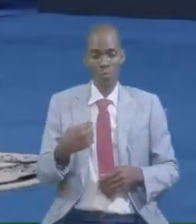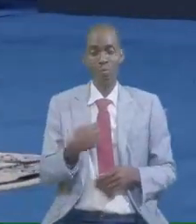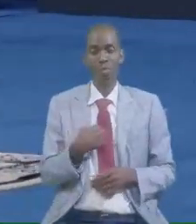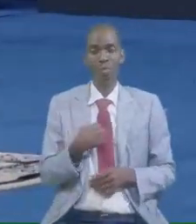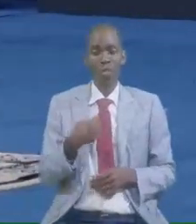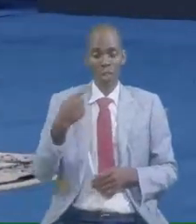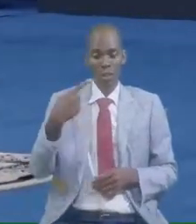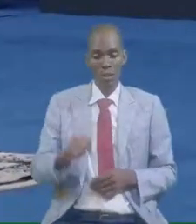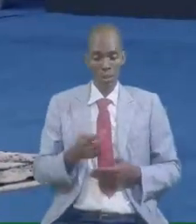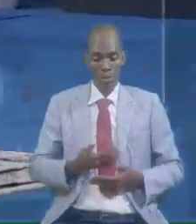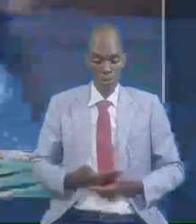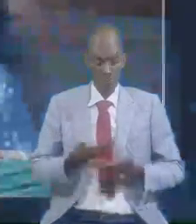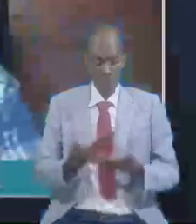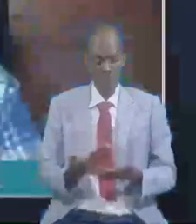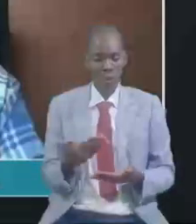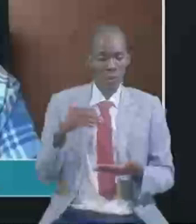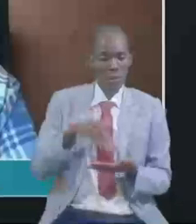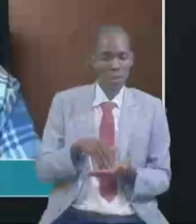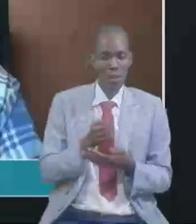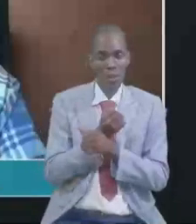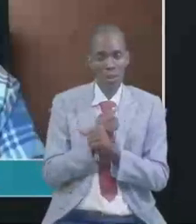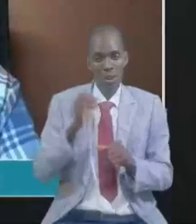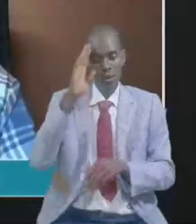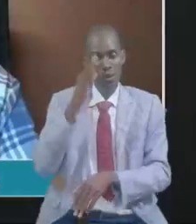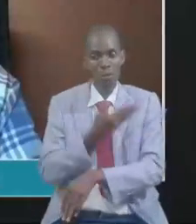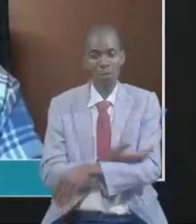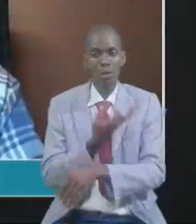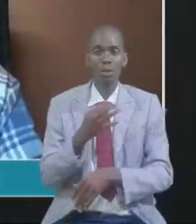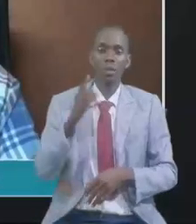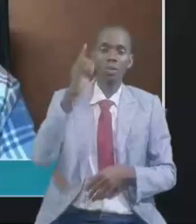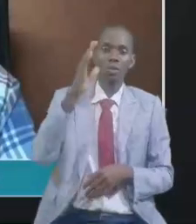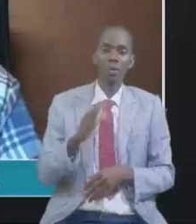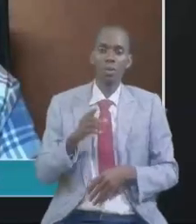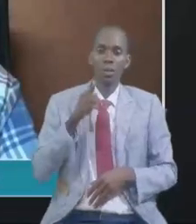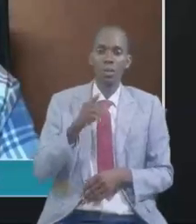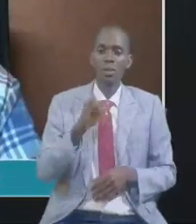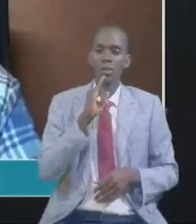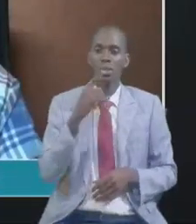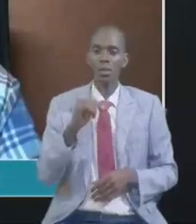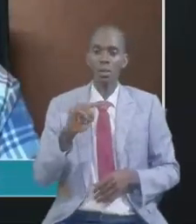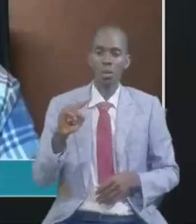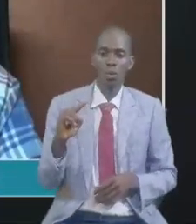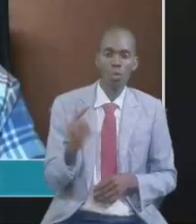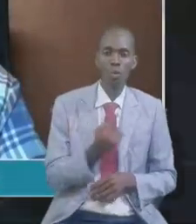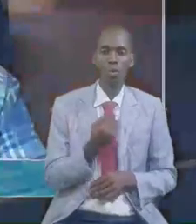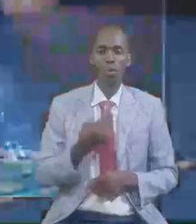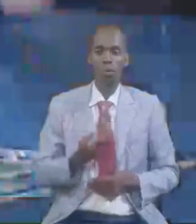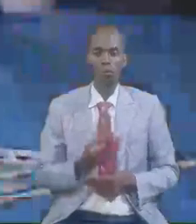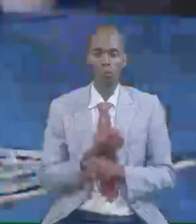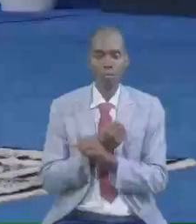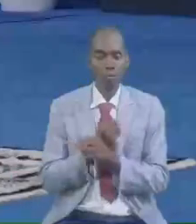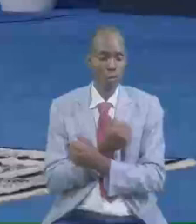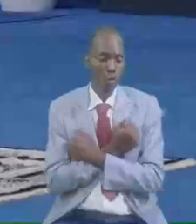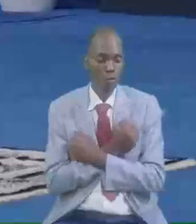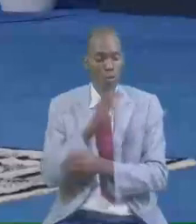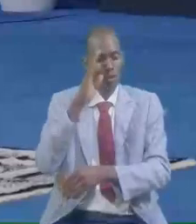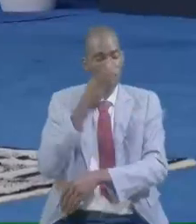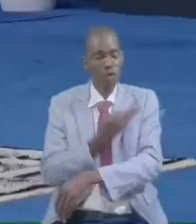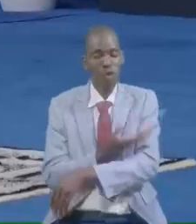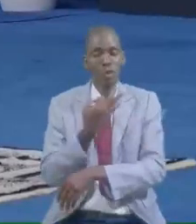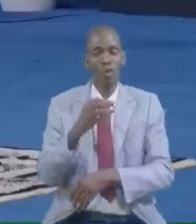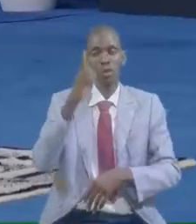le Fils de Dieu né de nouveau, vous voyez, lui, il est le seul Fils bien-aimé de Dieu. Et toi maintenant, tu es